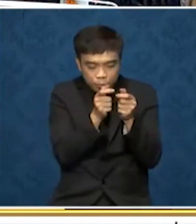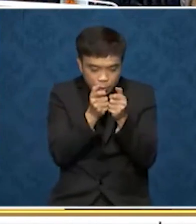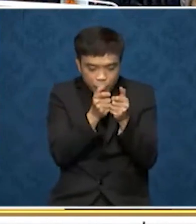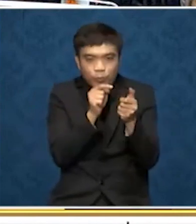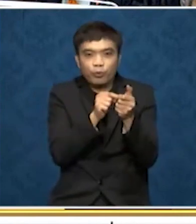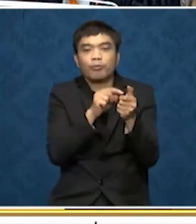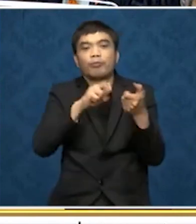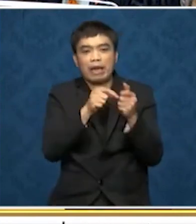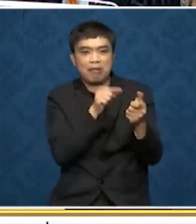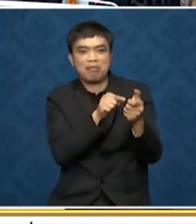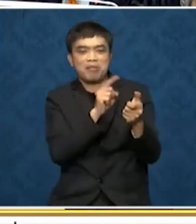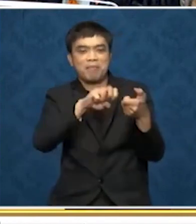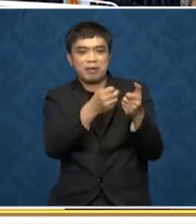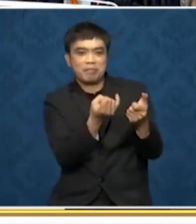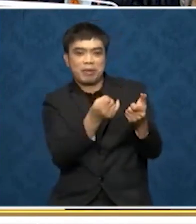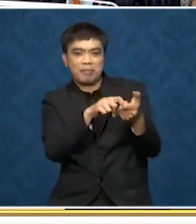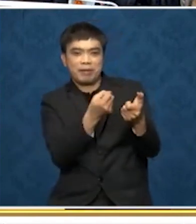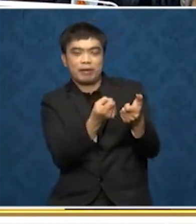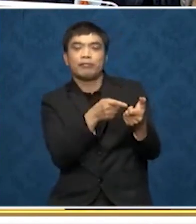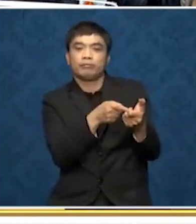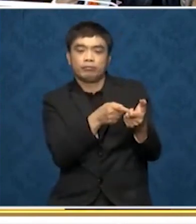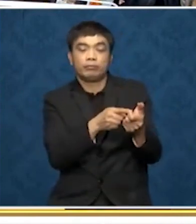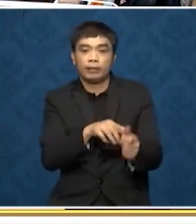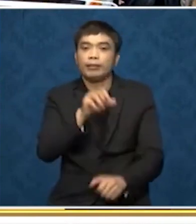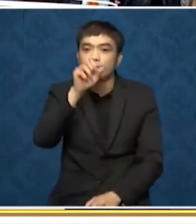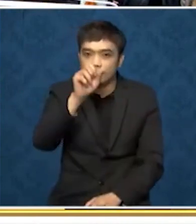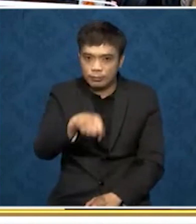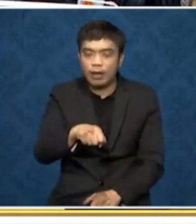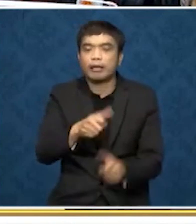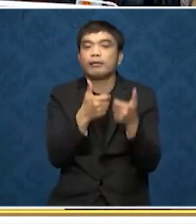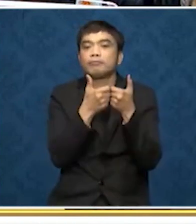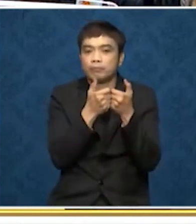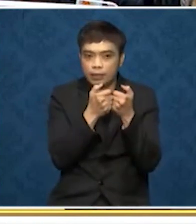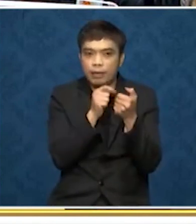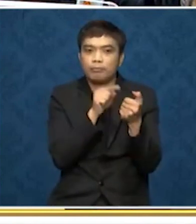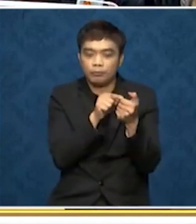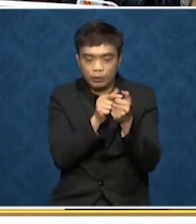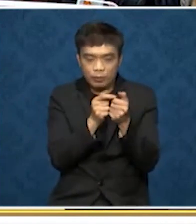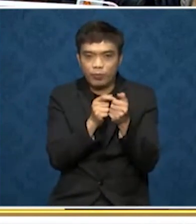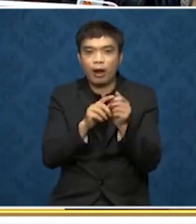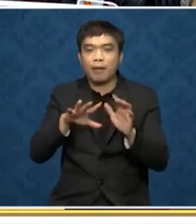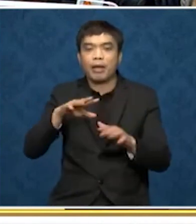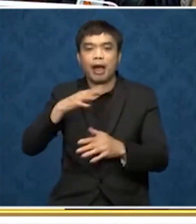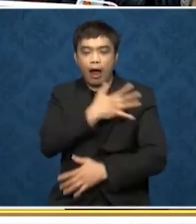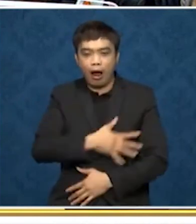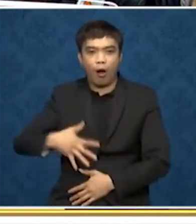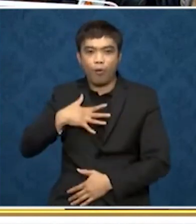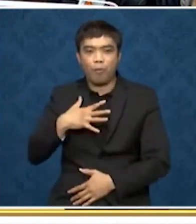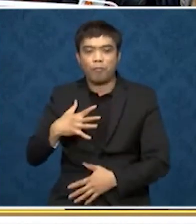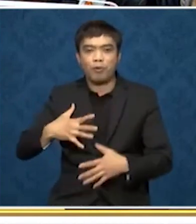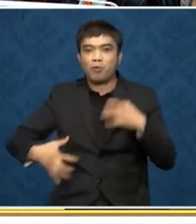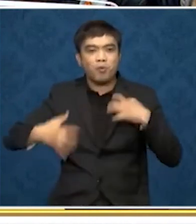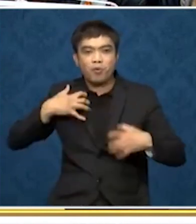เอะอะอะไรโทษเกมตลอดดิฉันไม่ปฏิเสธนะคะว่าบางคนที่มีพฤติกรรมรุนแรงเนี่ยเขาอาจจะชอบเล่น